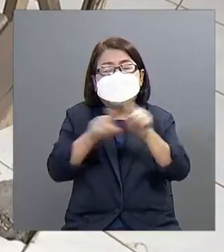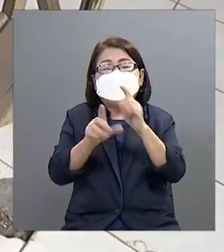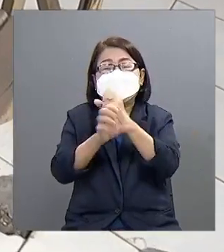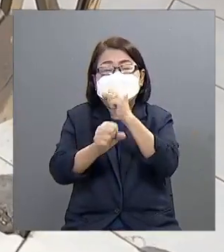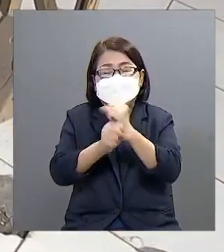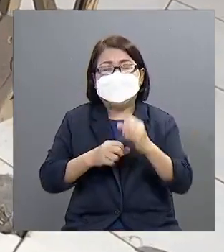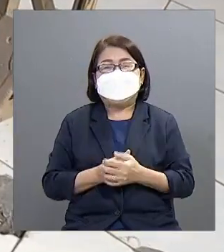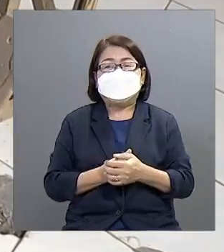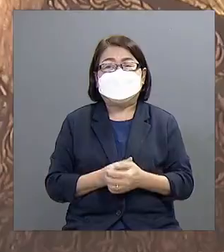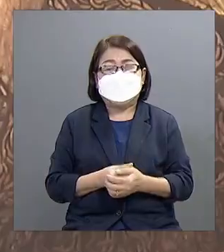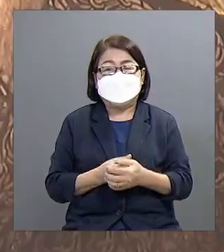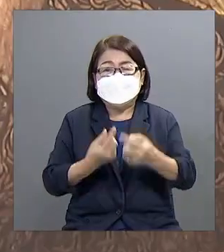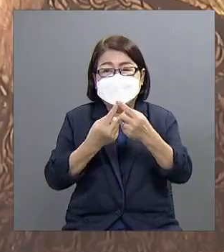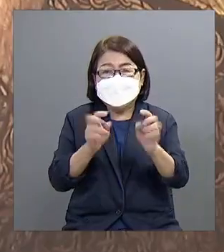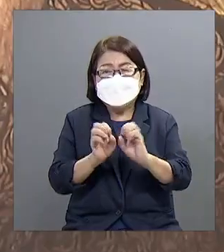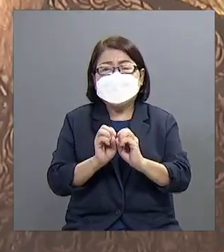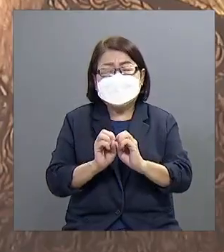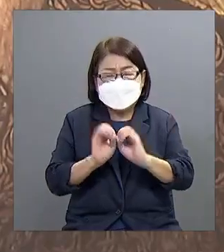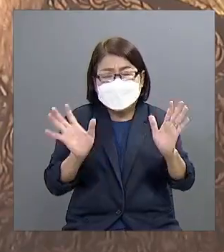สีผมว่ามันเป็น